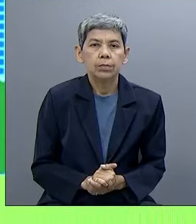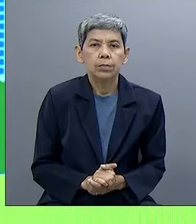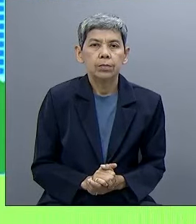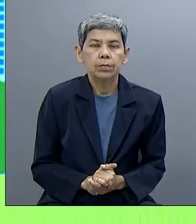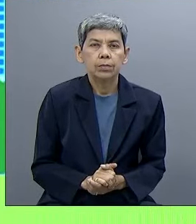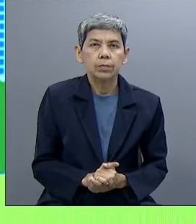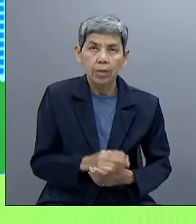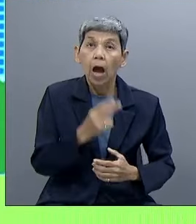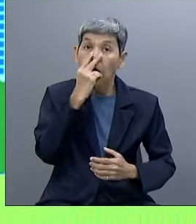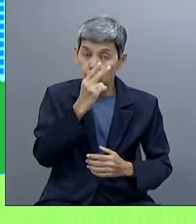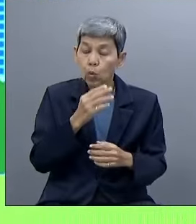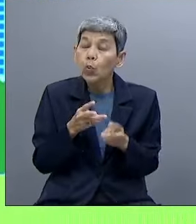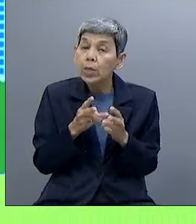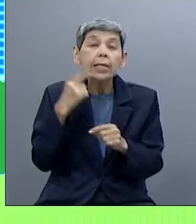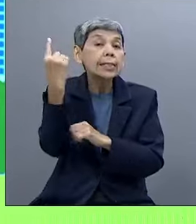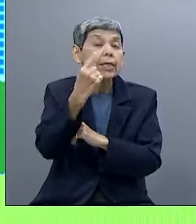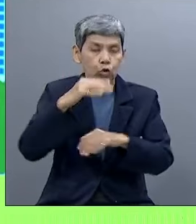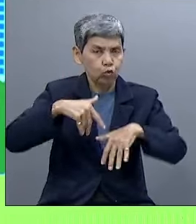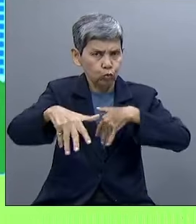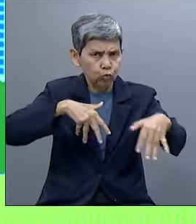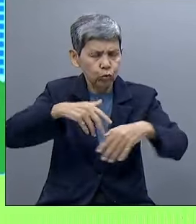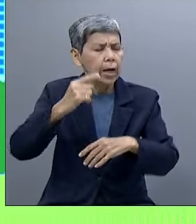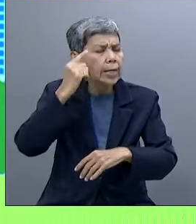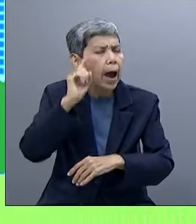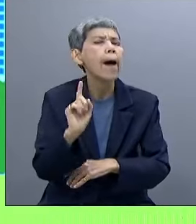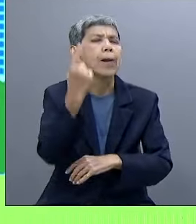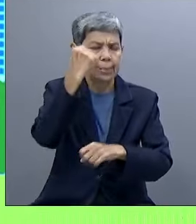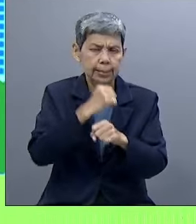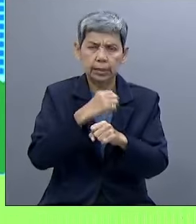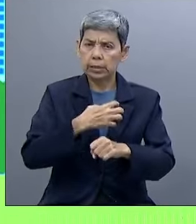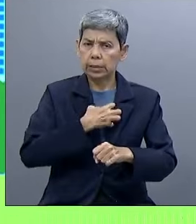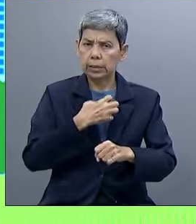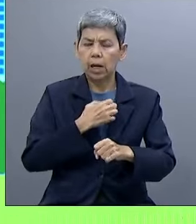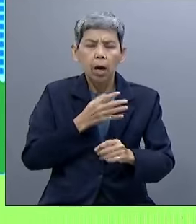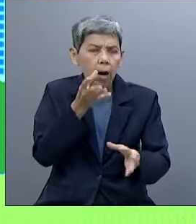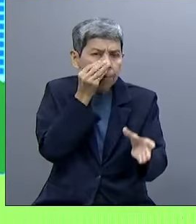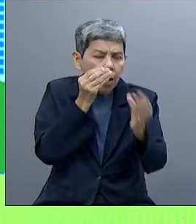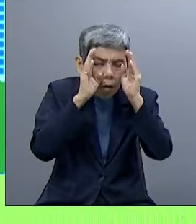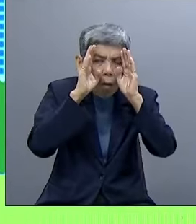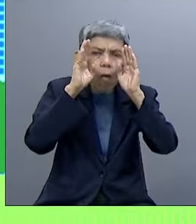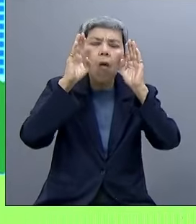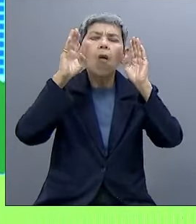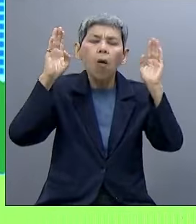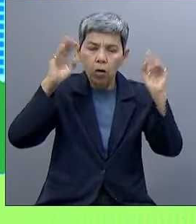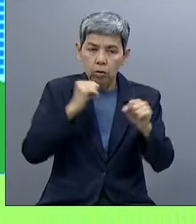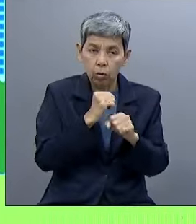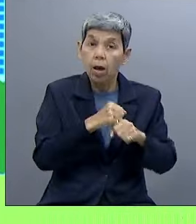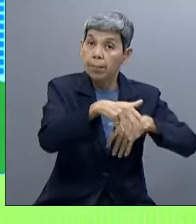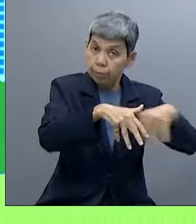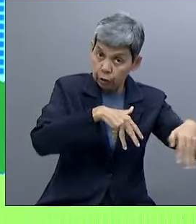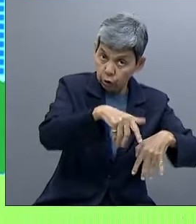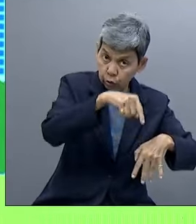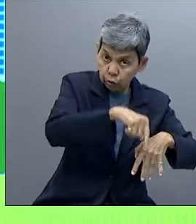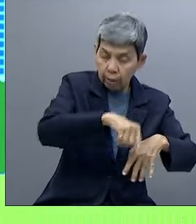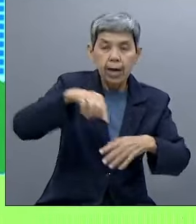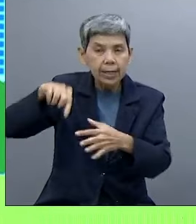ก็เรียกว่าเป็นแนวทางการท่องเที่ยววิถีชุมชนแนวใหม่นะคะที่มุ่งสร้างประสบการณ์ตรงระหว่างผู้บริโภคแล้วก็ชุมช